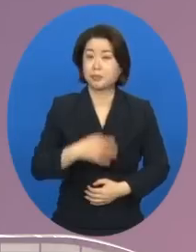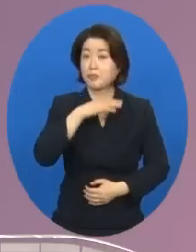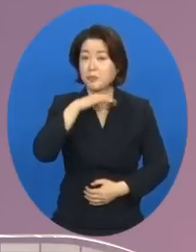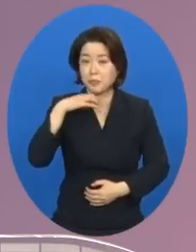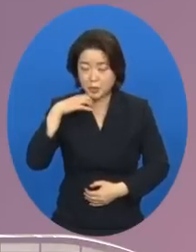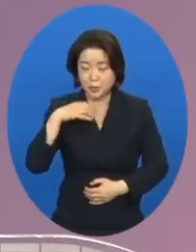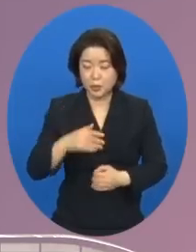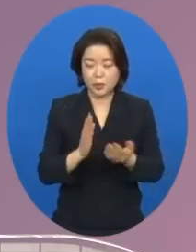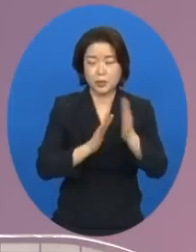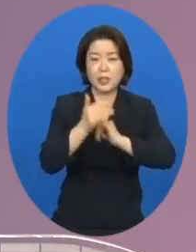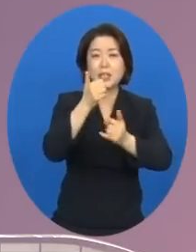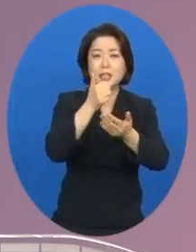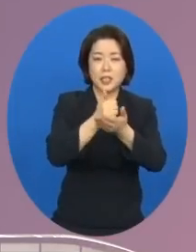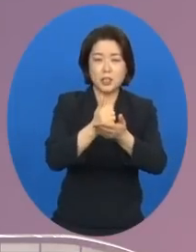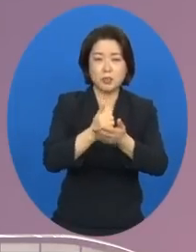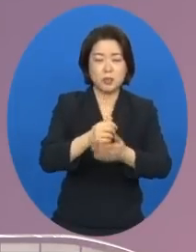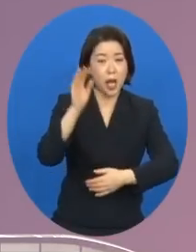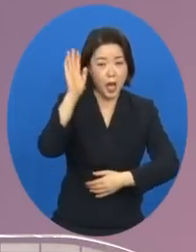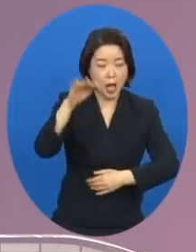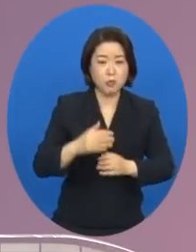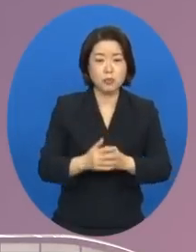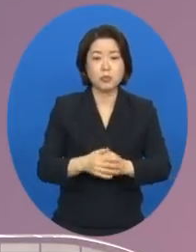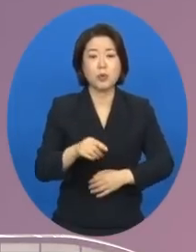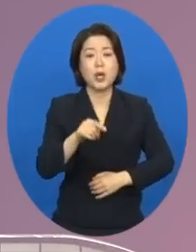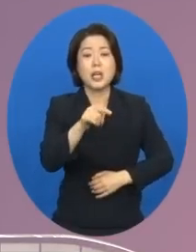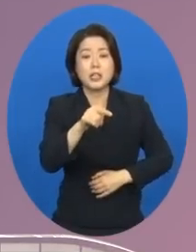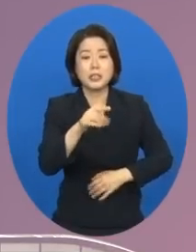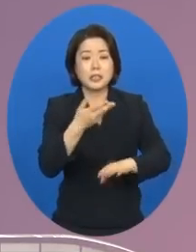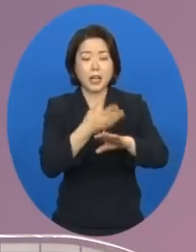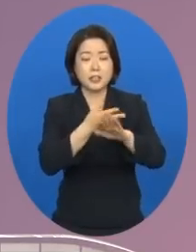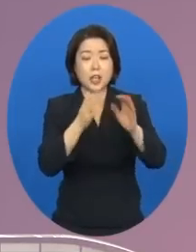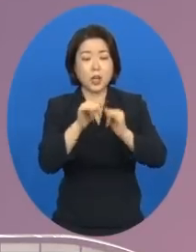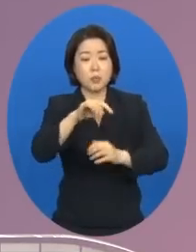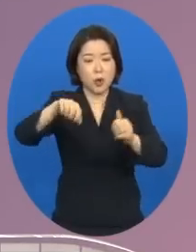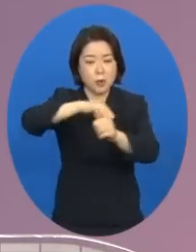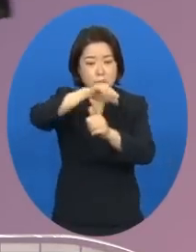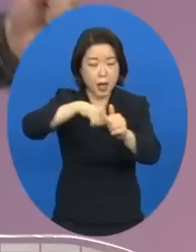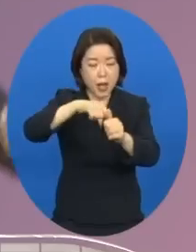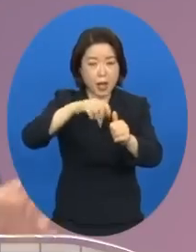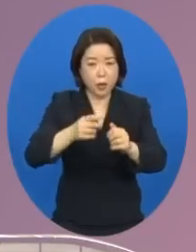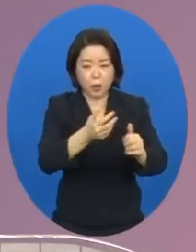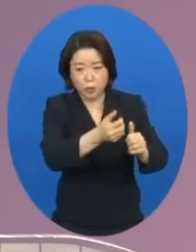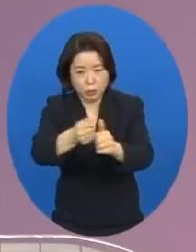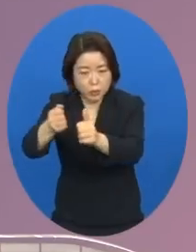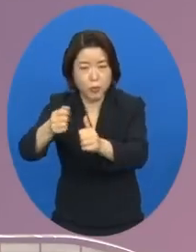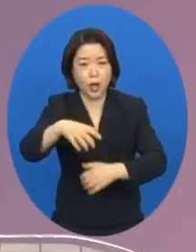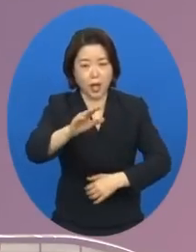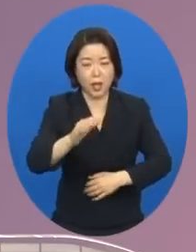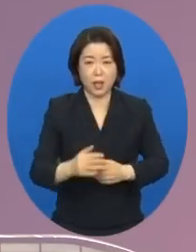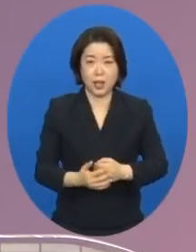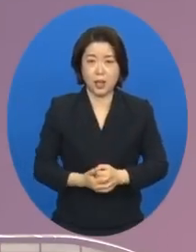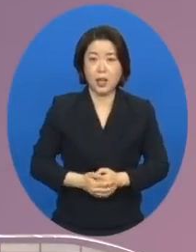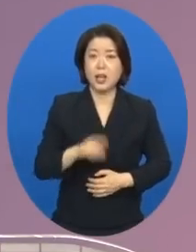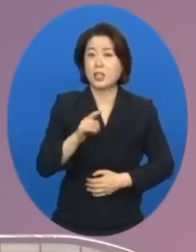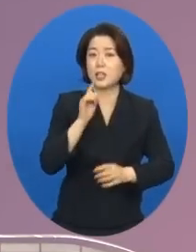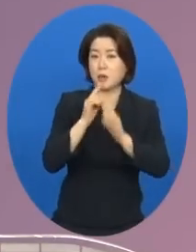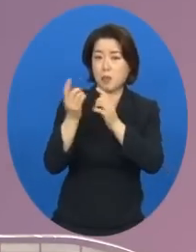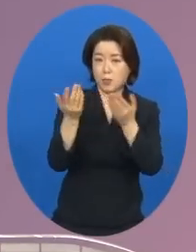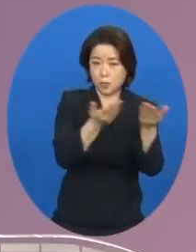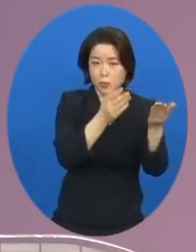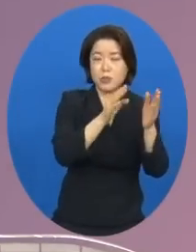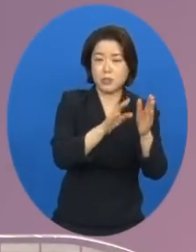베드로는 예수님께서 이제부터 남이 내게 띠띠우고 내가 원하지 않는 길로 너를 끌고 가게 될 것이다 이렇게 말씀했을